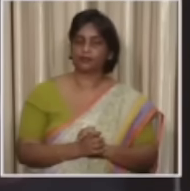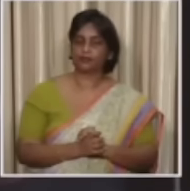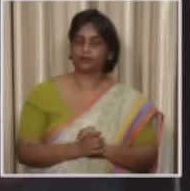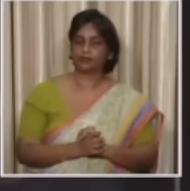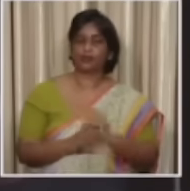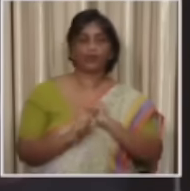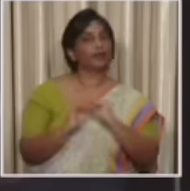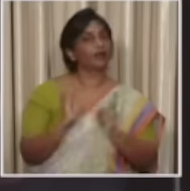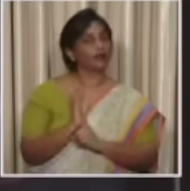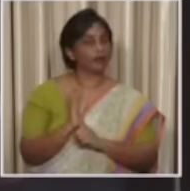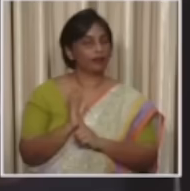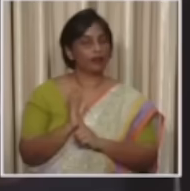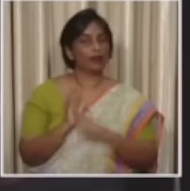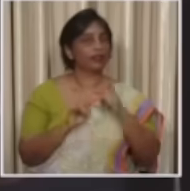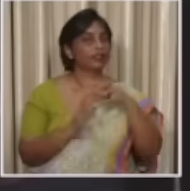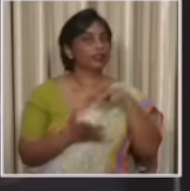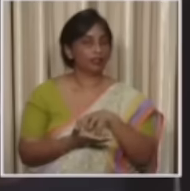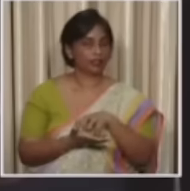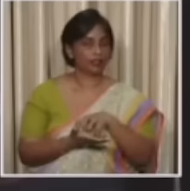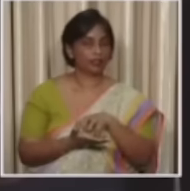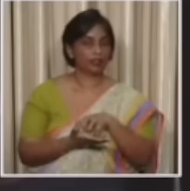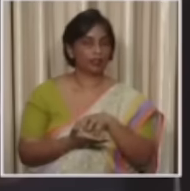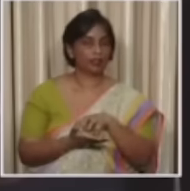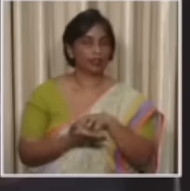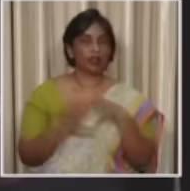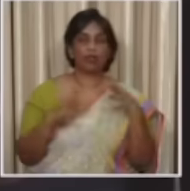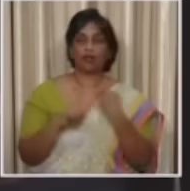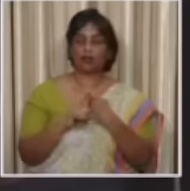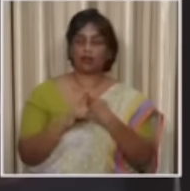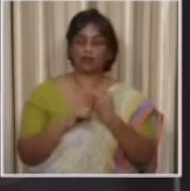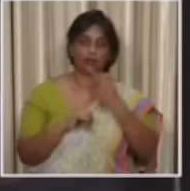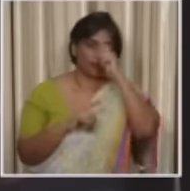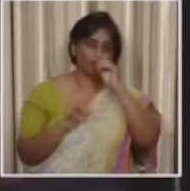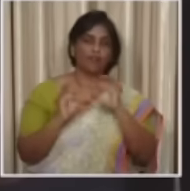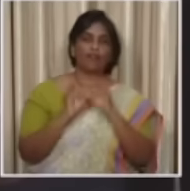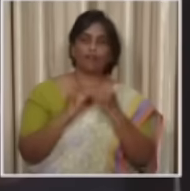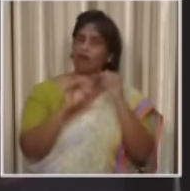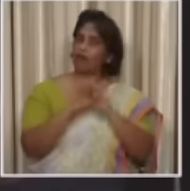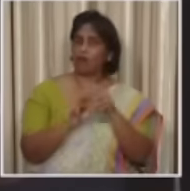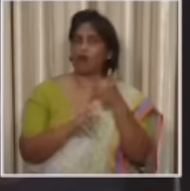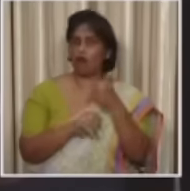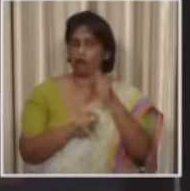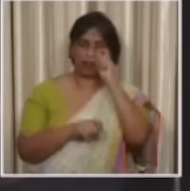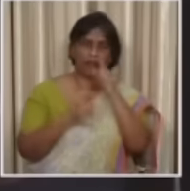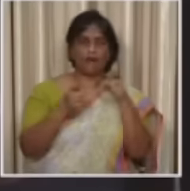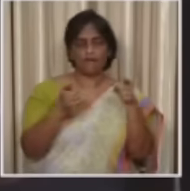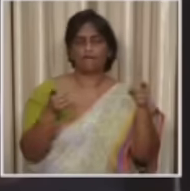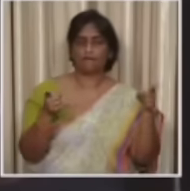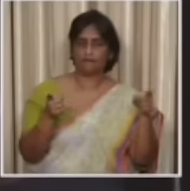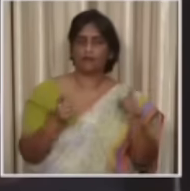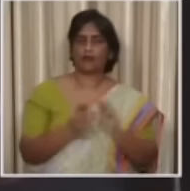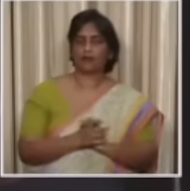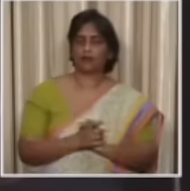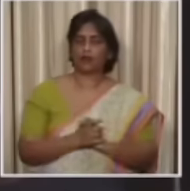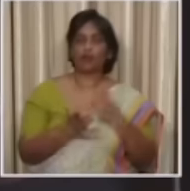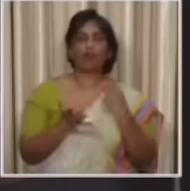අපි ගාල්ලේ දිස්ත්‍රික්කේ අපි කාර්යවසන් මහත්තයාගේ පවුල කෙනෙක් හිටියා. ඒ වගේ හොඳ මාතෘ හිටියා. ඊට